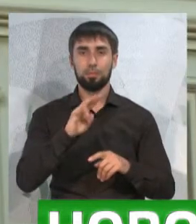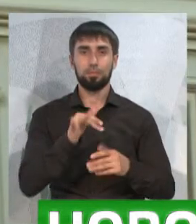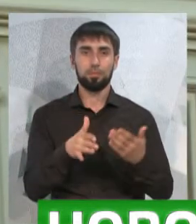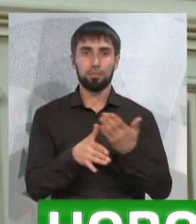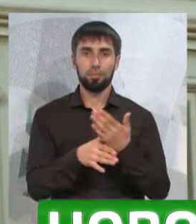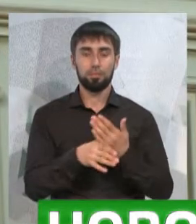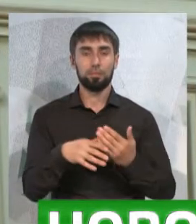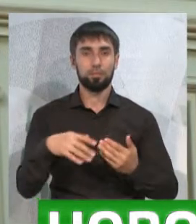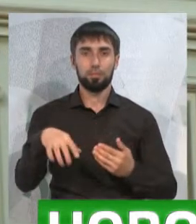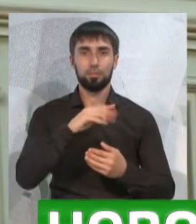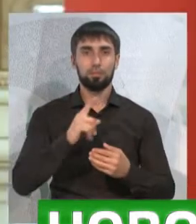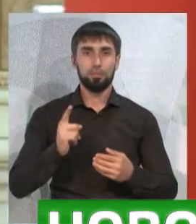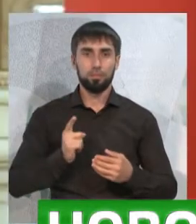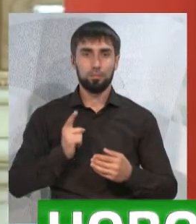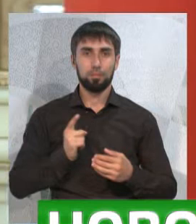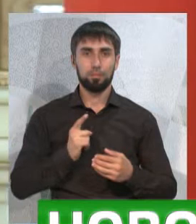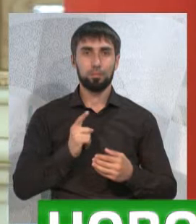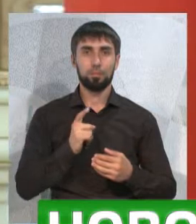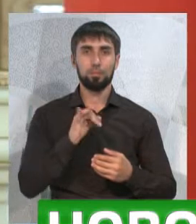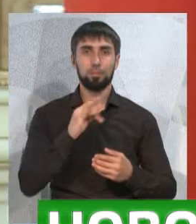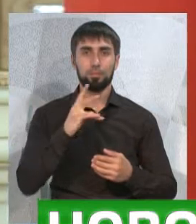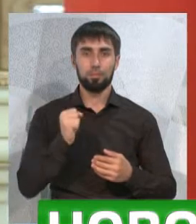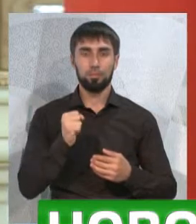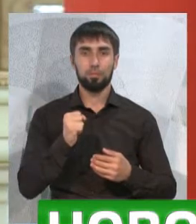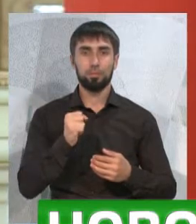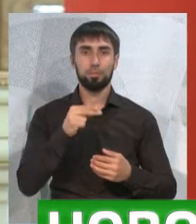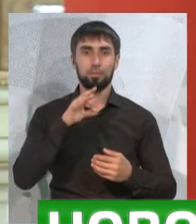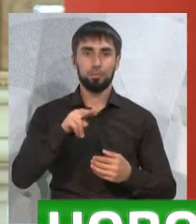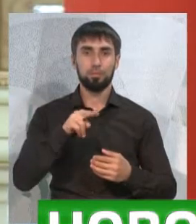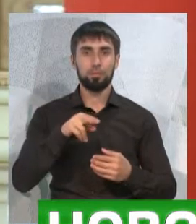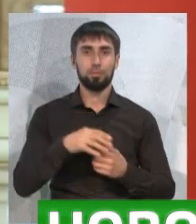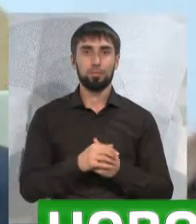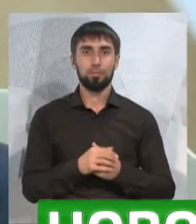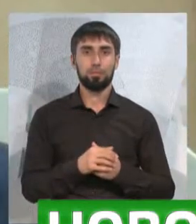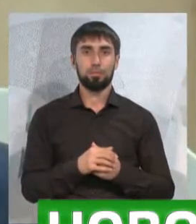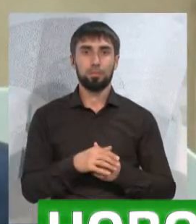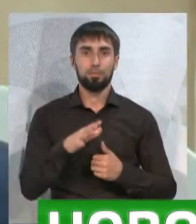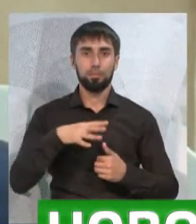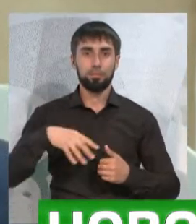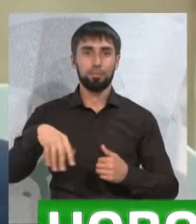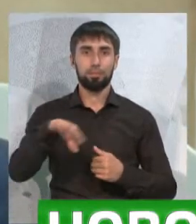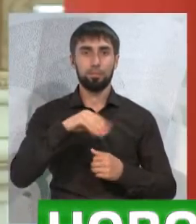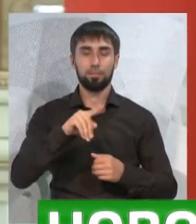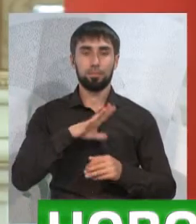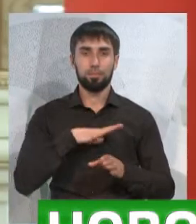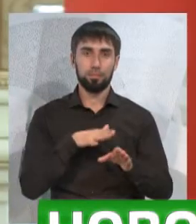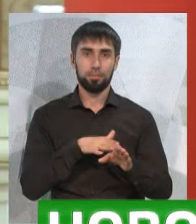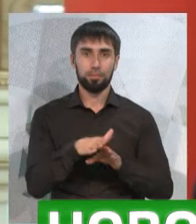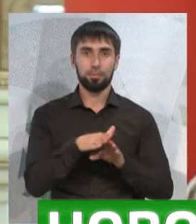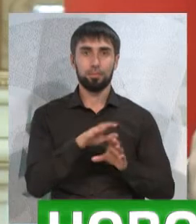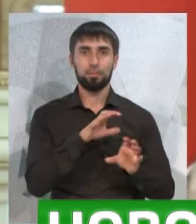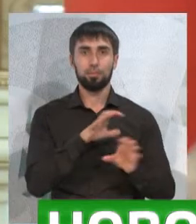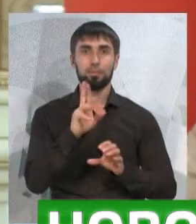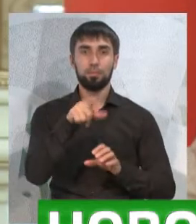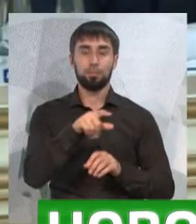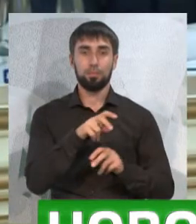вспомогательный, сторожей, кто там у них, охранников, ЧОПы, весь, ни в коем случае.